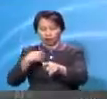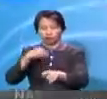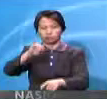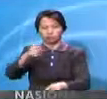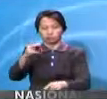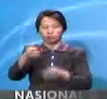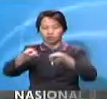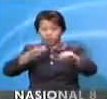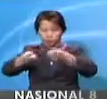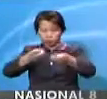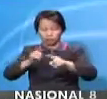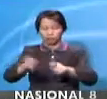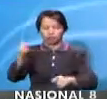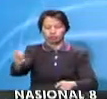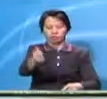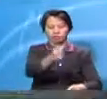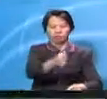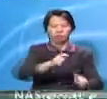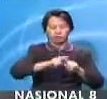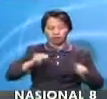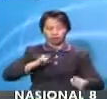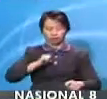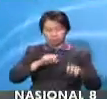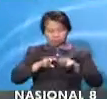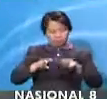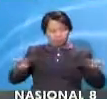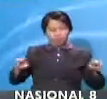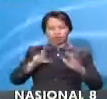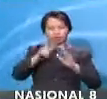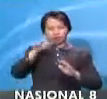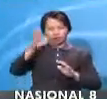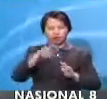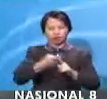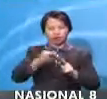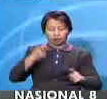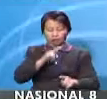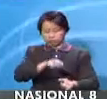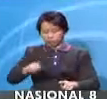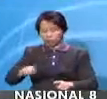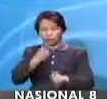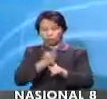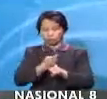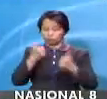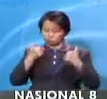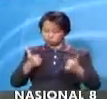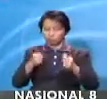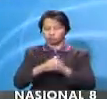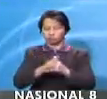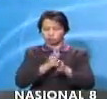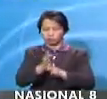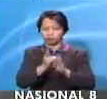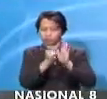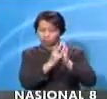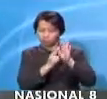kuasa disiplin masing-masing manakala ahli penalnya nanti bakal terdiri dari pada mereka yang benar-benar bertauhilah dalam bidang